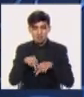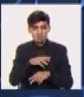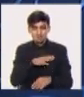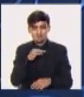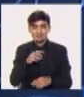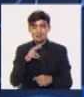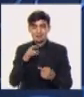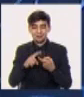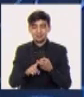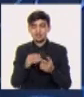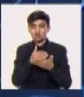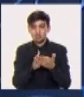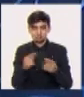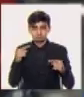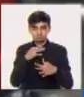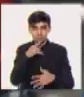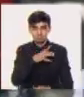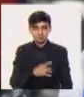бұл карантин ережелеріне қайшы.